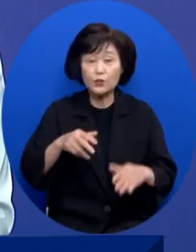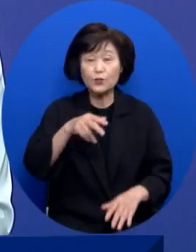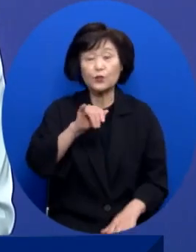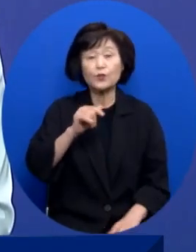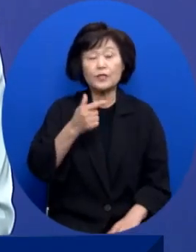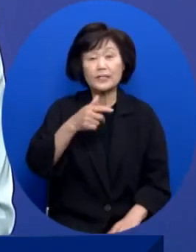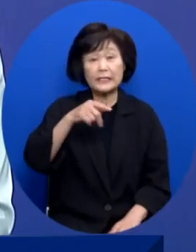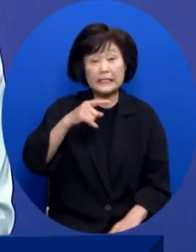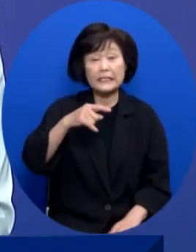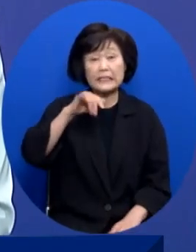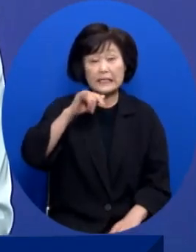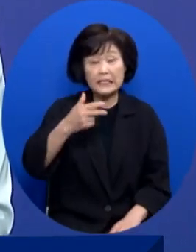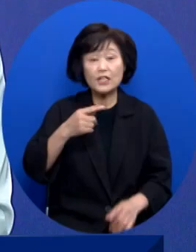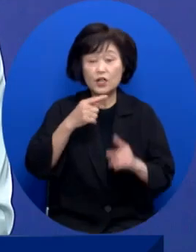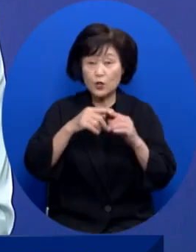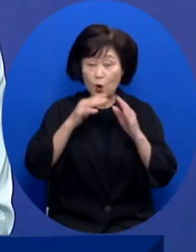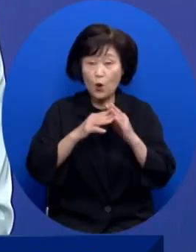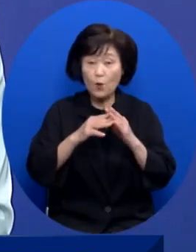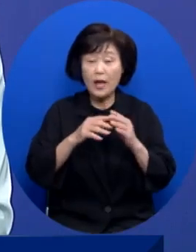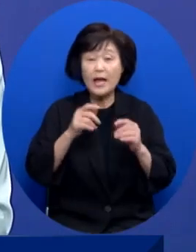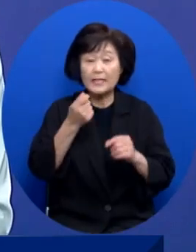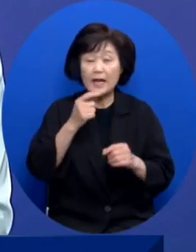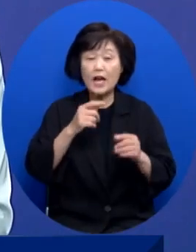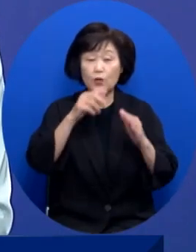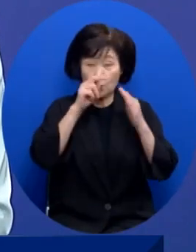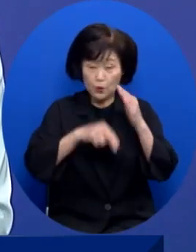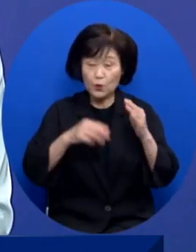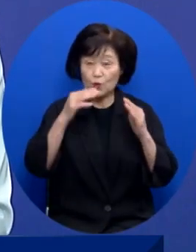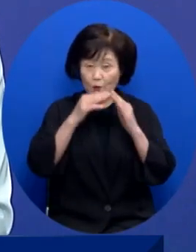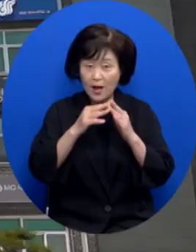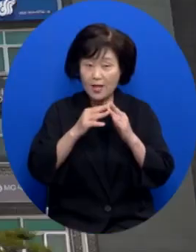곰솔나무 작은 도서관을 김지혜 기자가 다녀왔습니다.